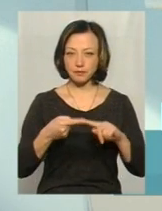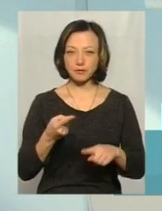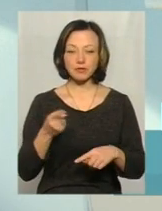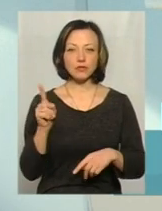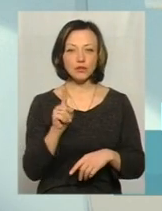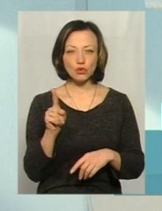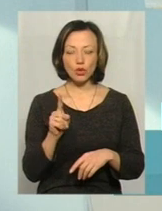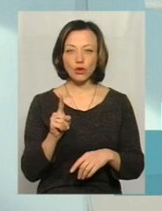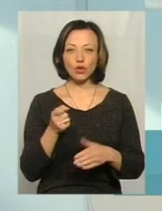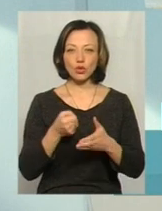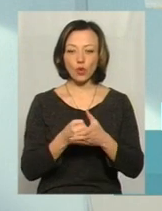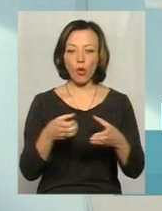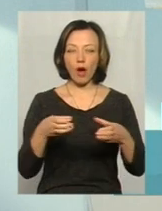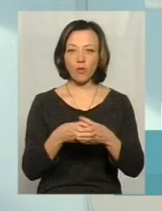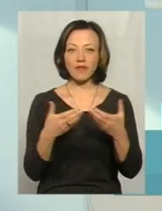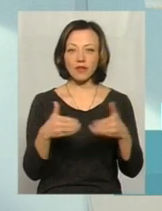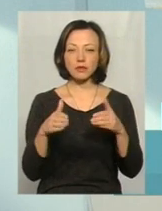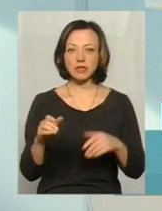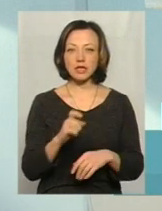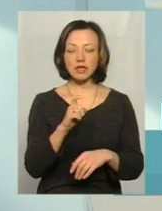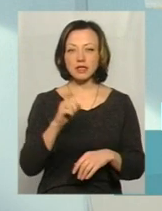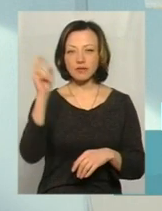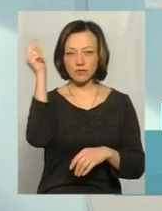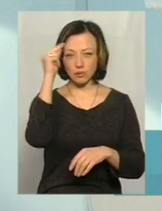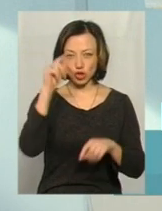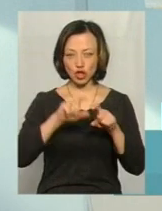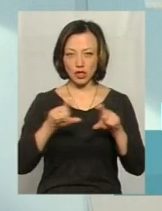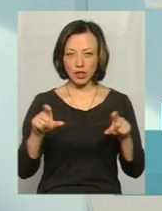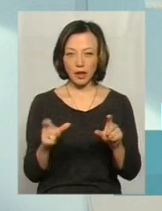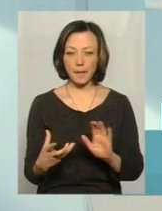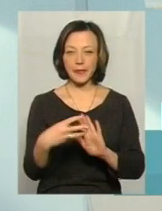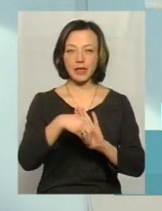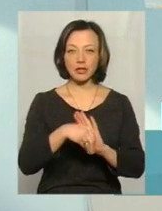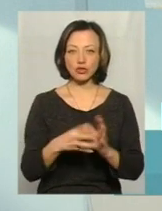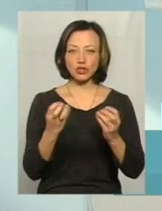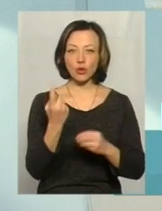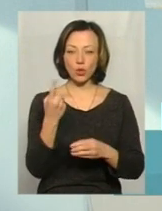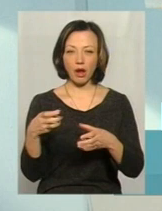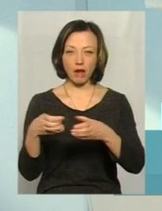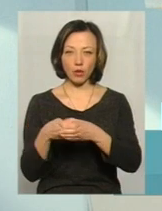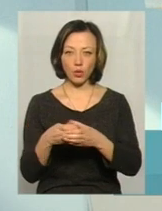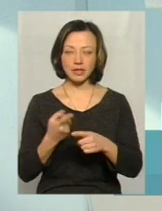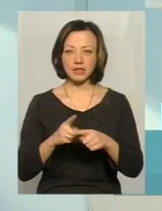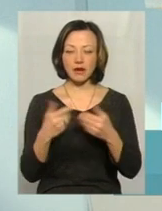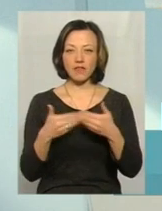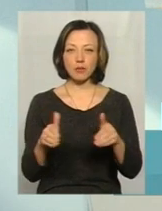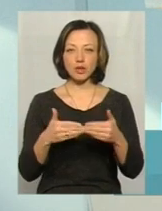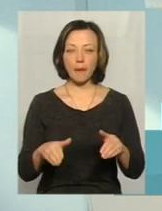те, що до когорти випускників загальноосвітніх навчальних закладів приєднується ще одна категорія – це